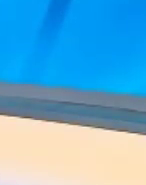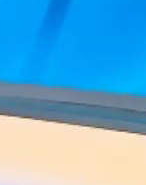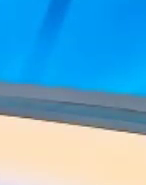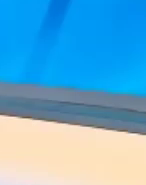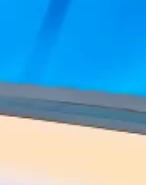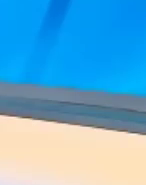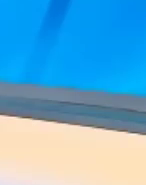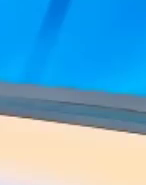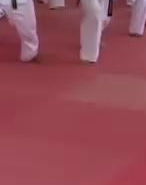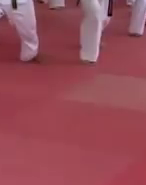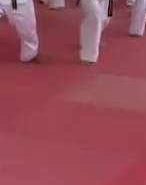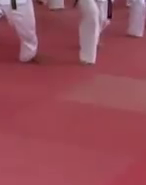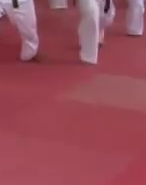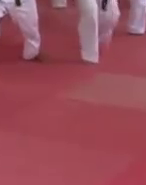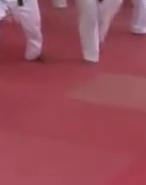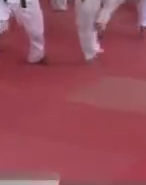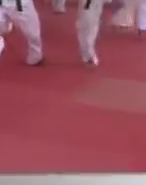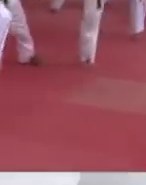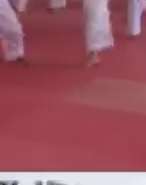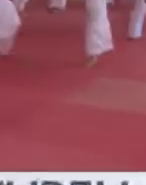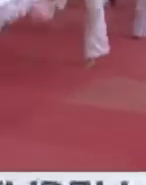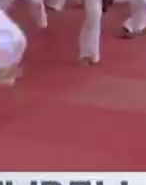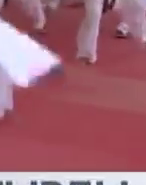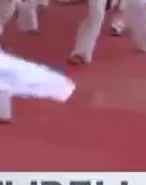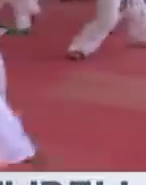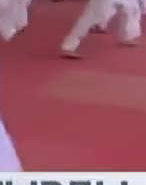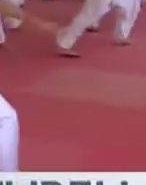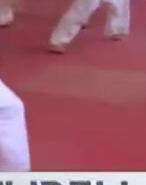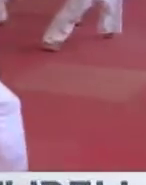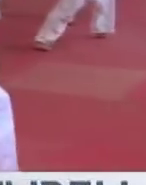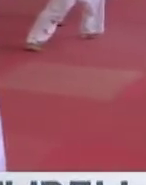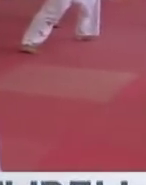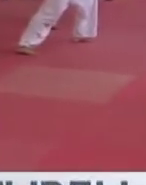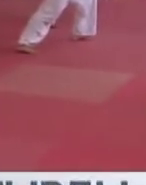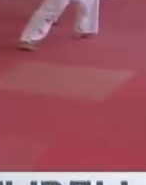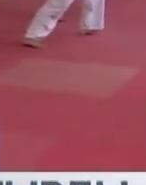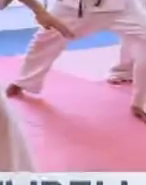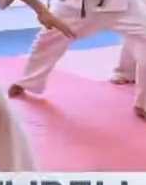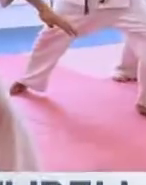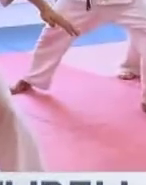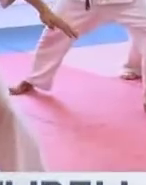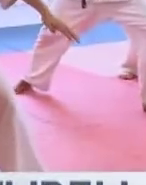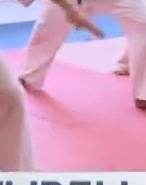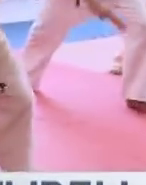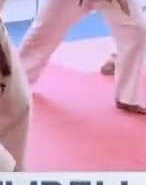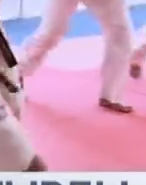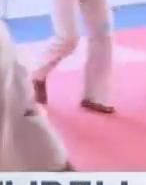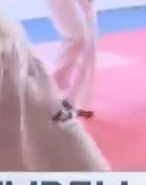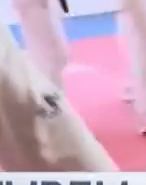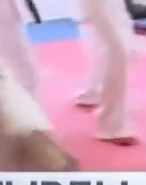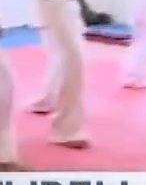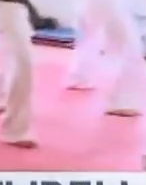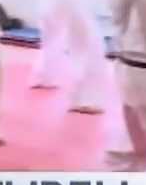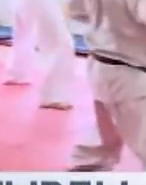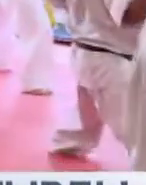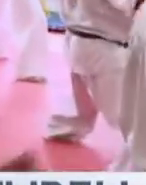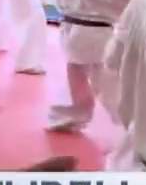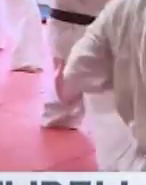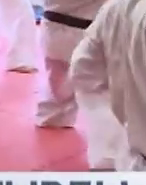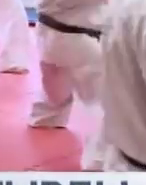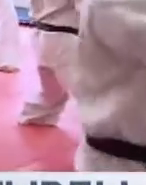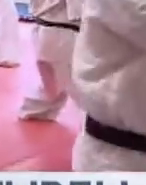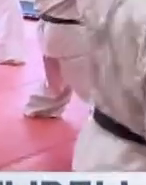аймағынан жиналған 45 маман Республикалық Федерацияның спорттық базасында бір апта бойы шеберліктерін шыңдады. Тәжірибе